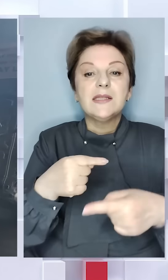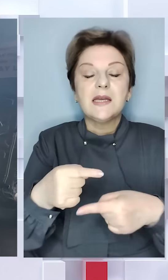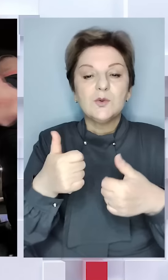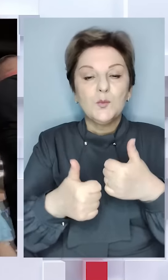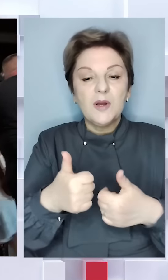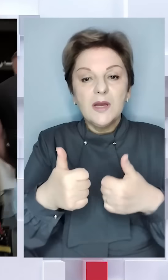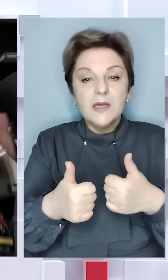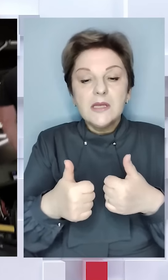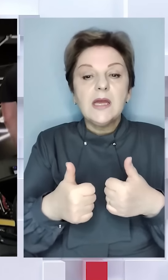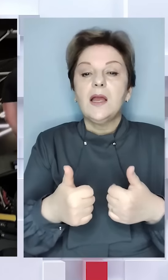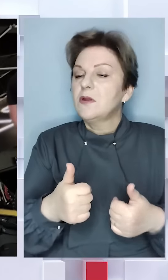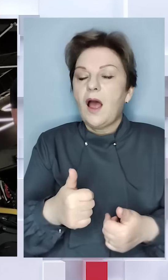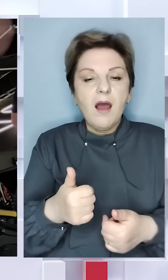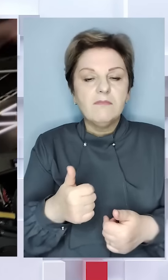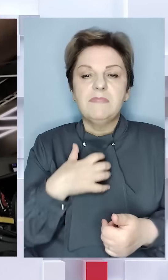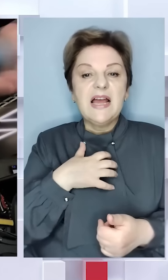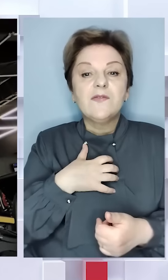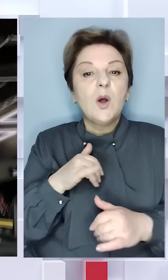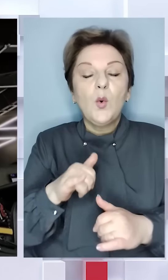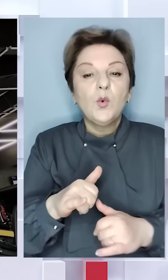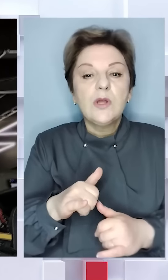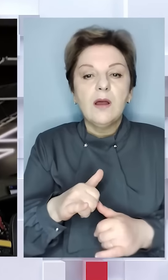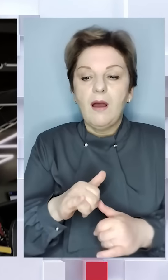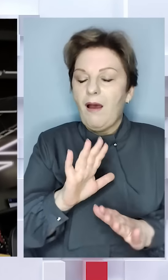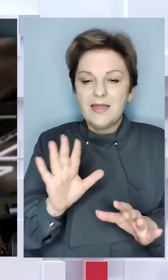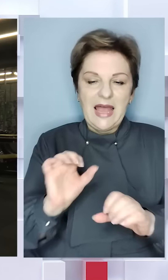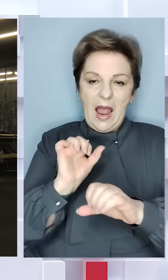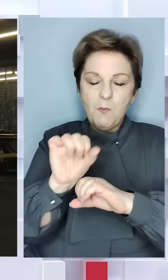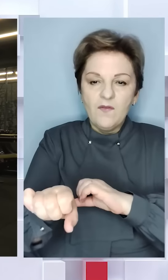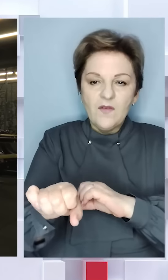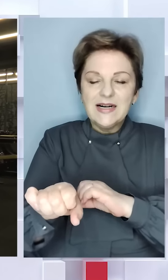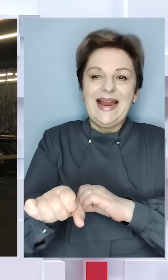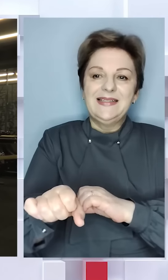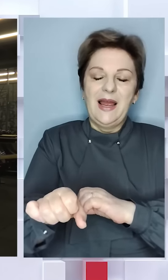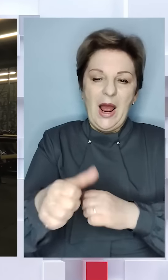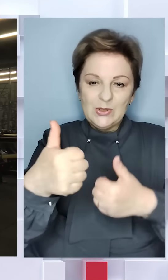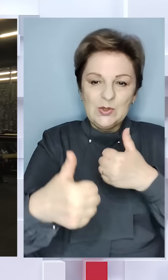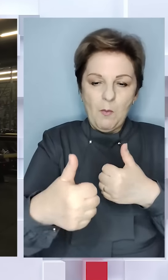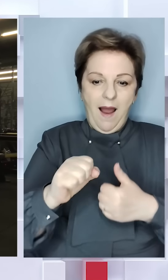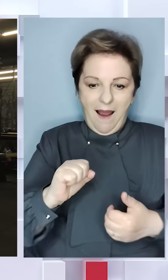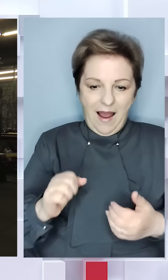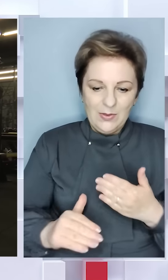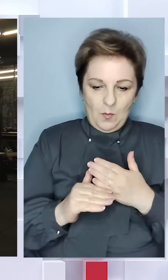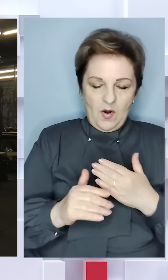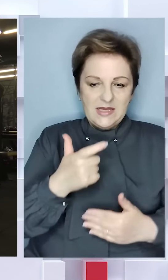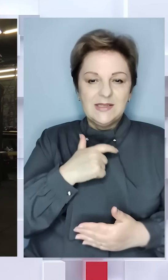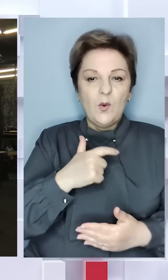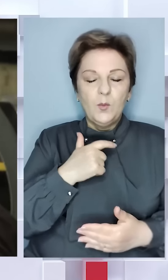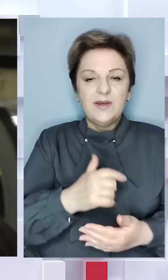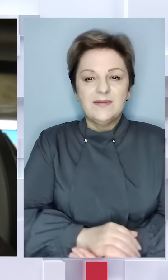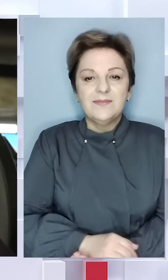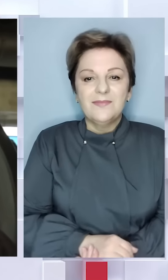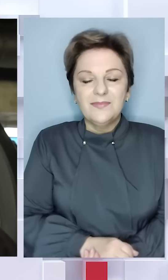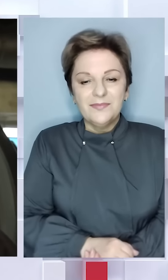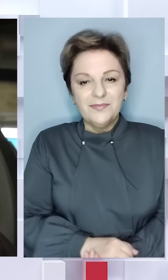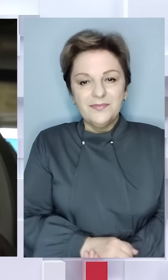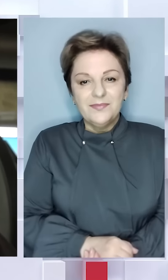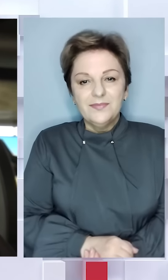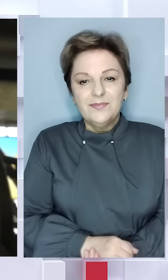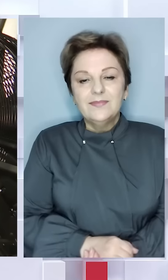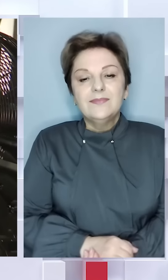наступних змагань. Та найважливіше в них, кажуть, не перемогти суперника, а допомогти собі. Анна Махно, Олександр Ковтунець,